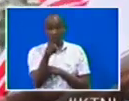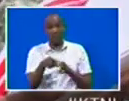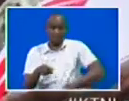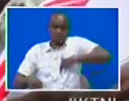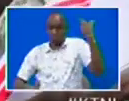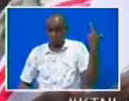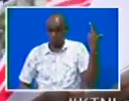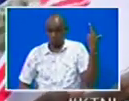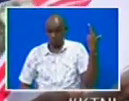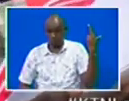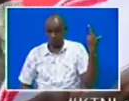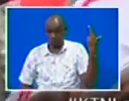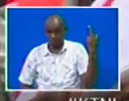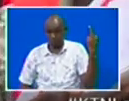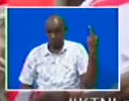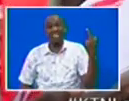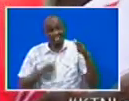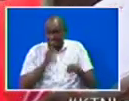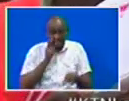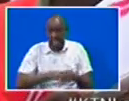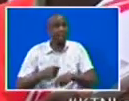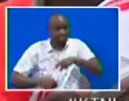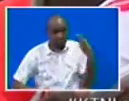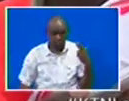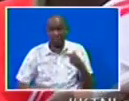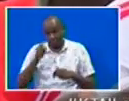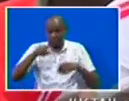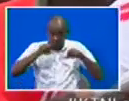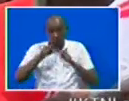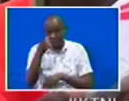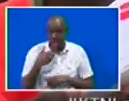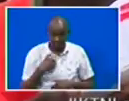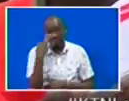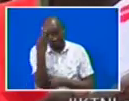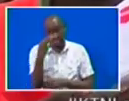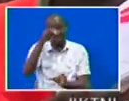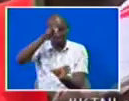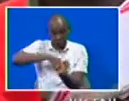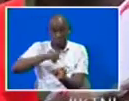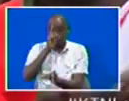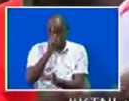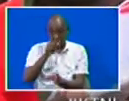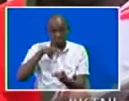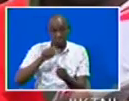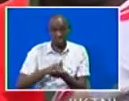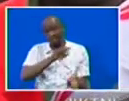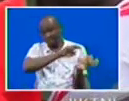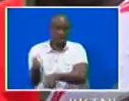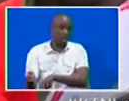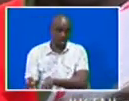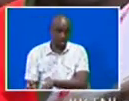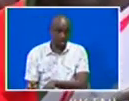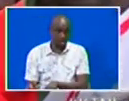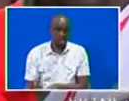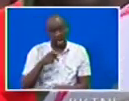buduki. Katika ile hali kutoa buduki na walikuwa pikipiki wote watatu wakiwa kwa pikipiki, ile pikipiki ilianguka.